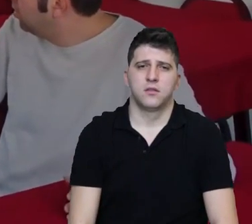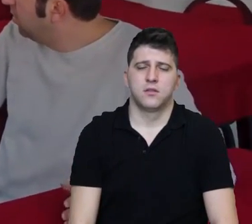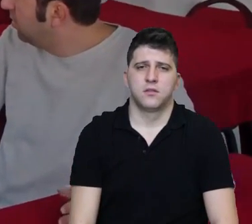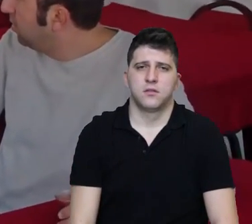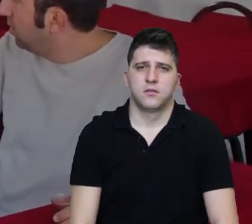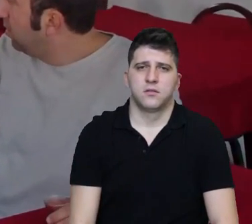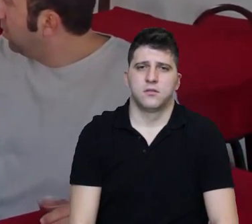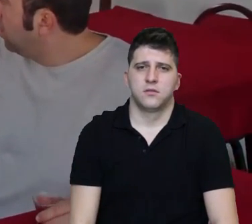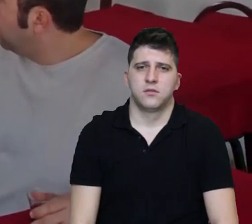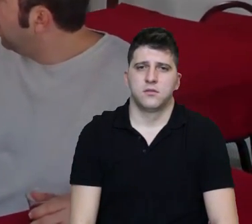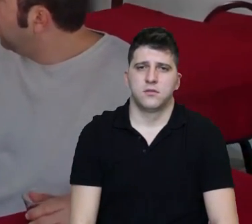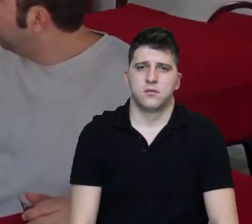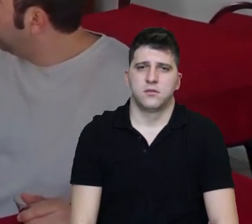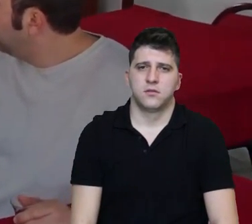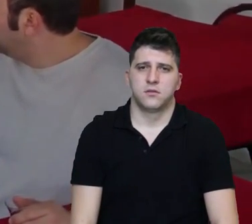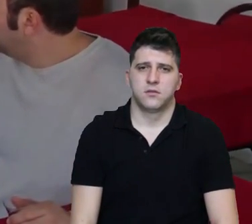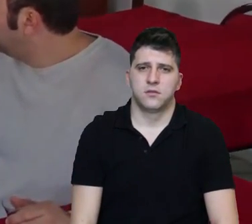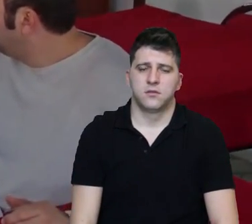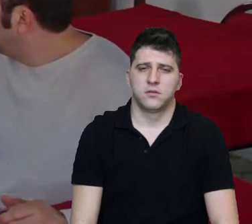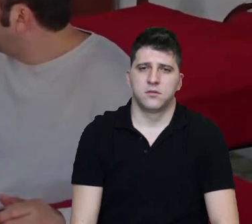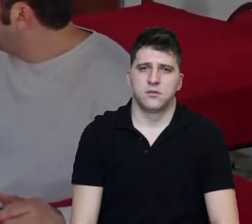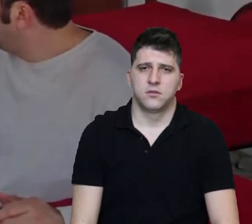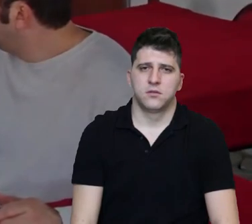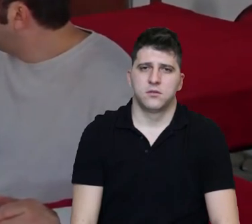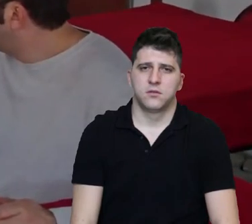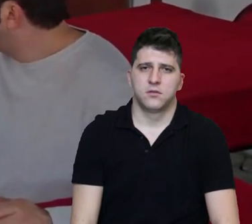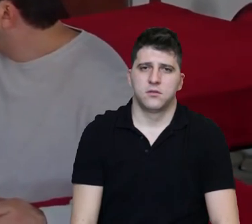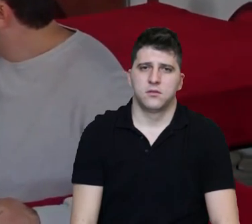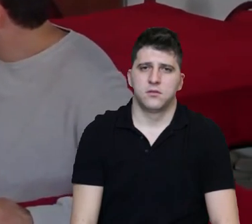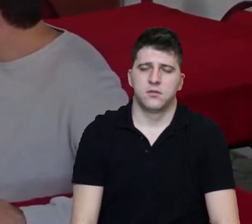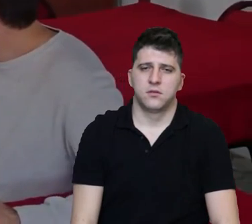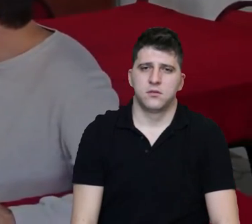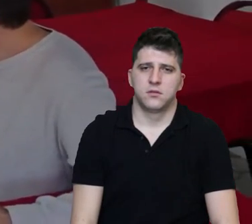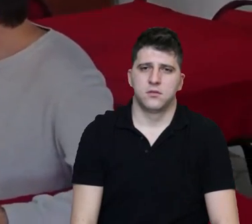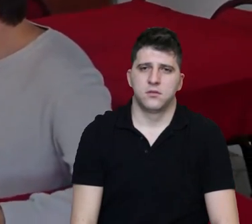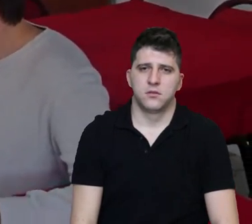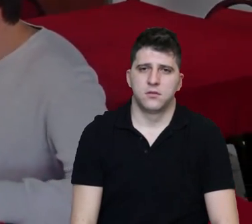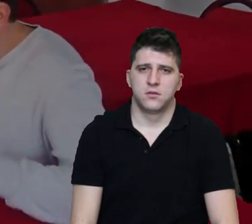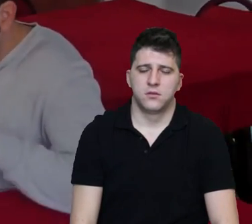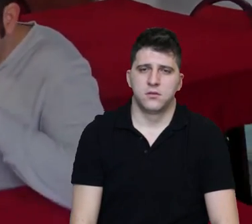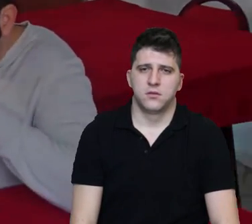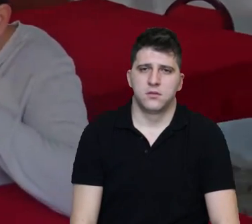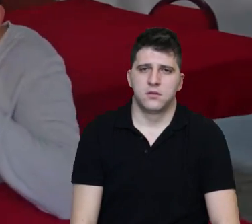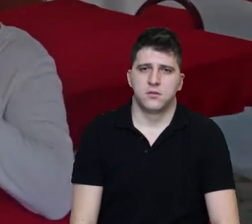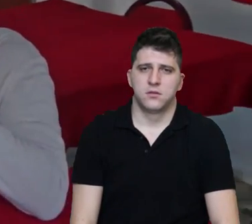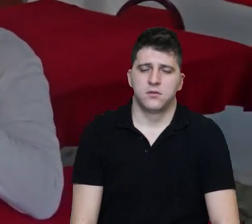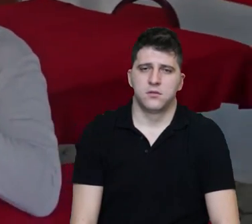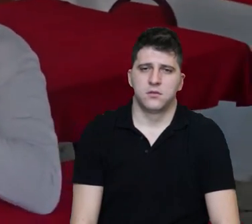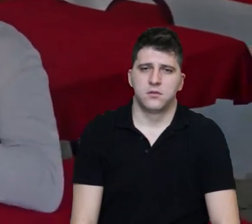öyledir gibisinden kafa sallayarak yanından ayrılıp ocağın başına geçti. Yaşar yan masada oturmuş çayını yudumlayan Asil'e